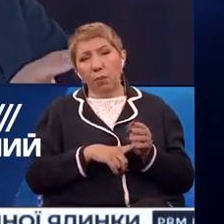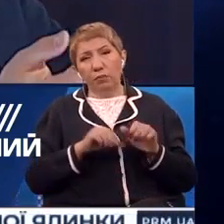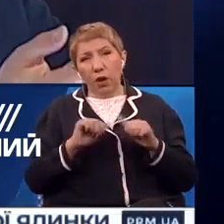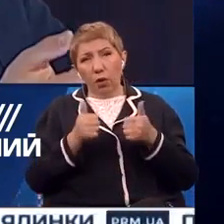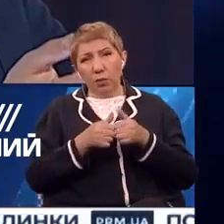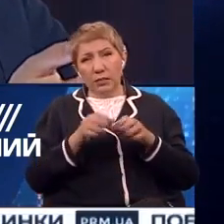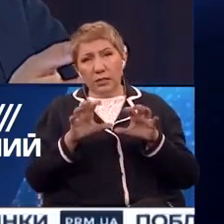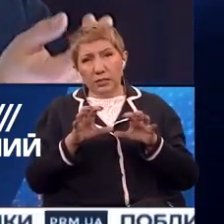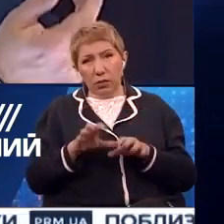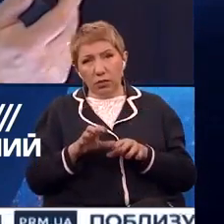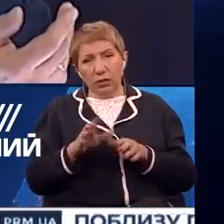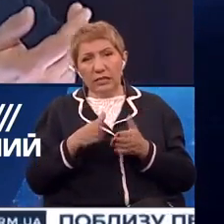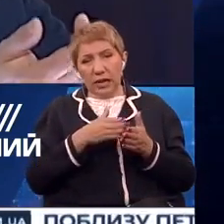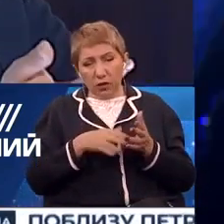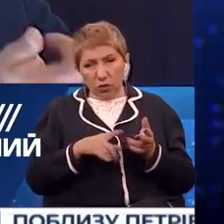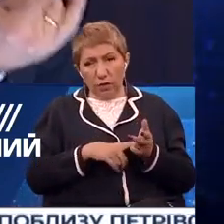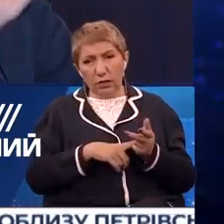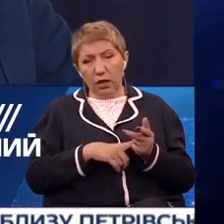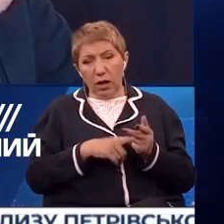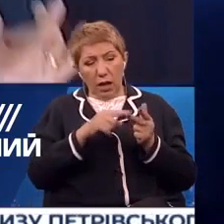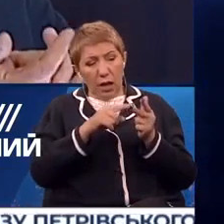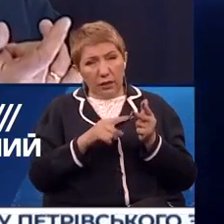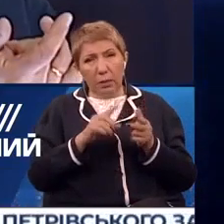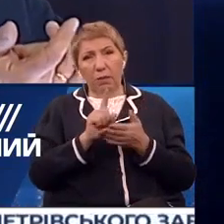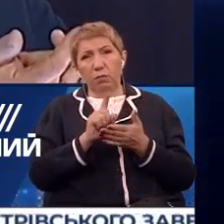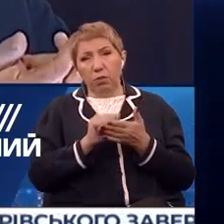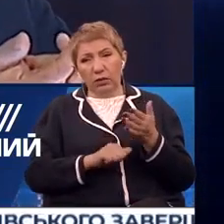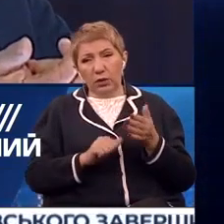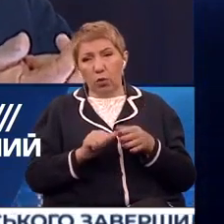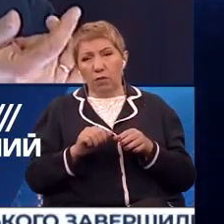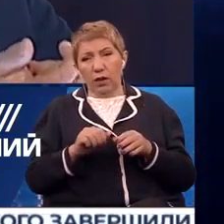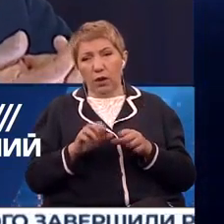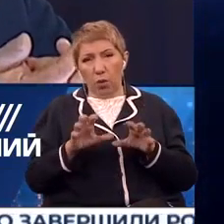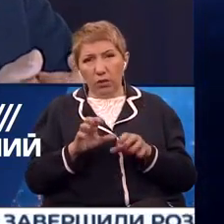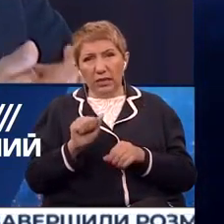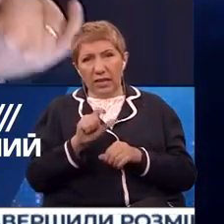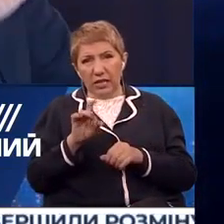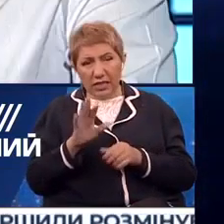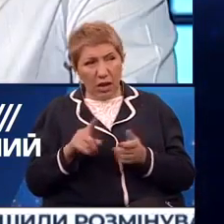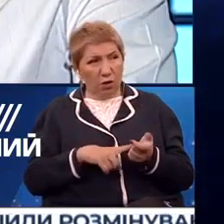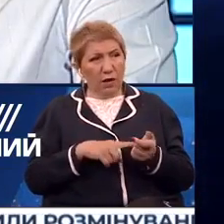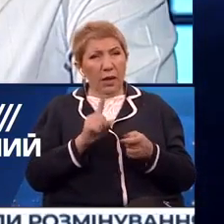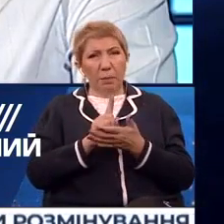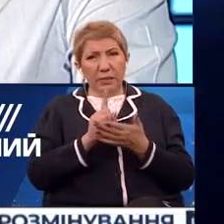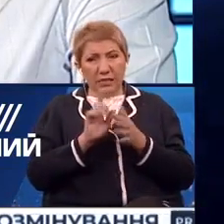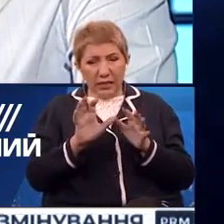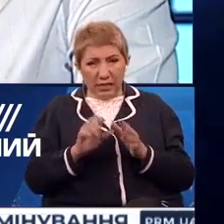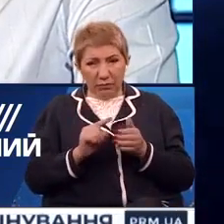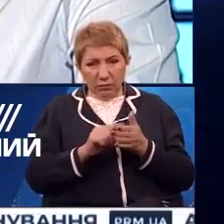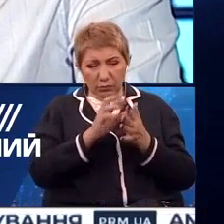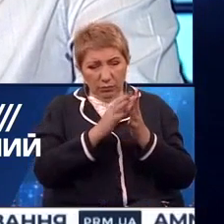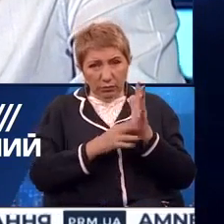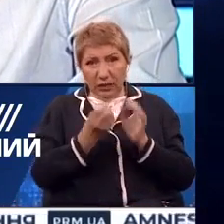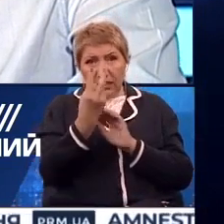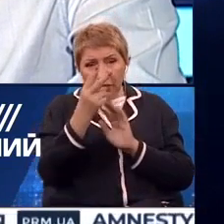окупаційний закон Ківалова-Клінченка скасовано, 2. А там був податковий кодекс Азарова, пенсійне законодавство, там було багато речей,